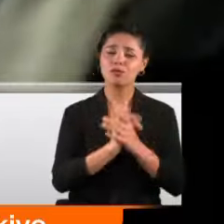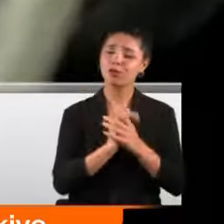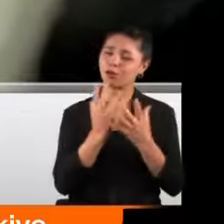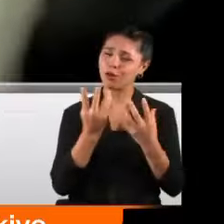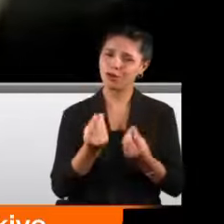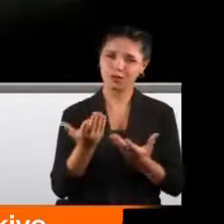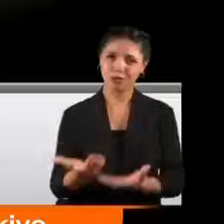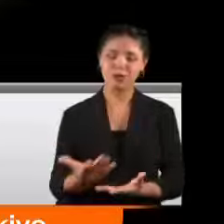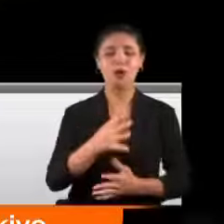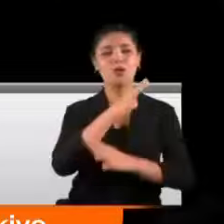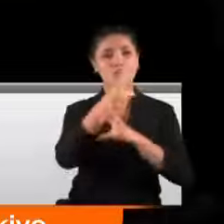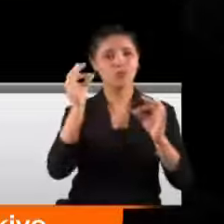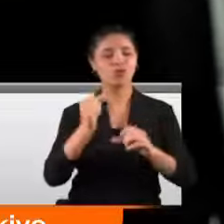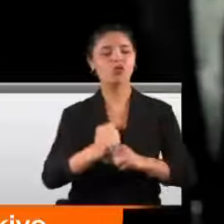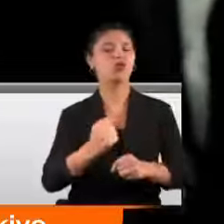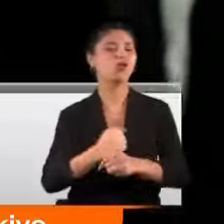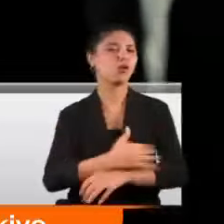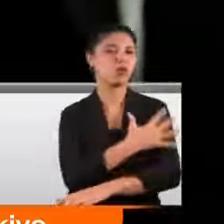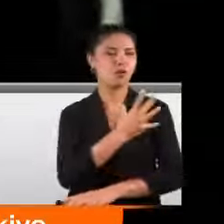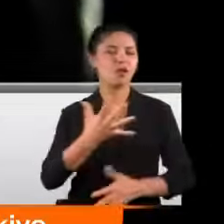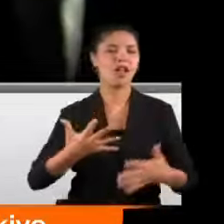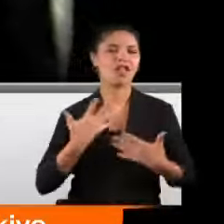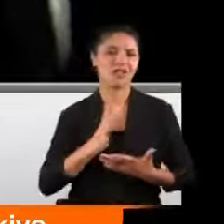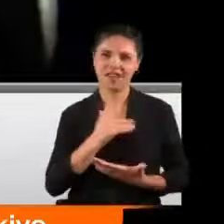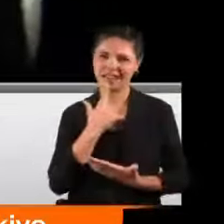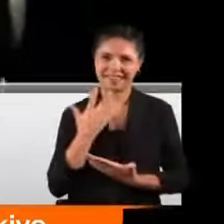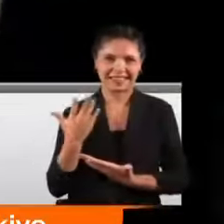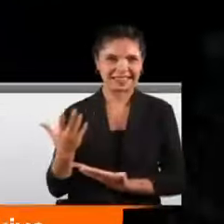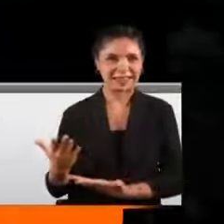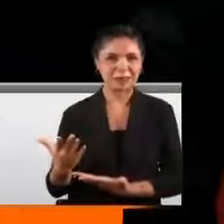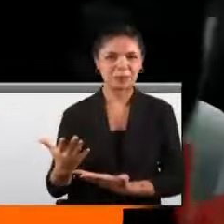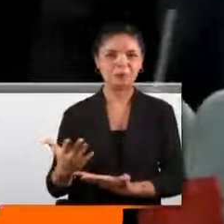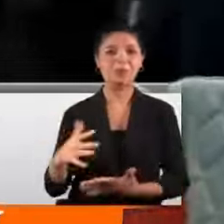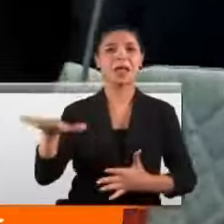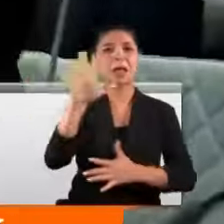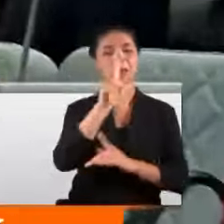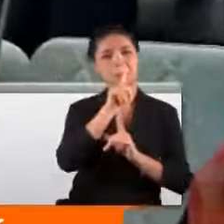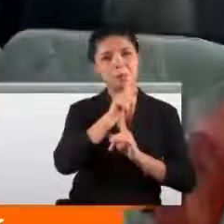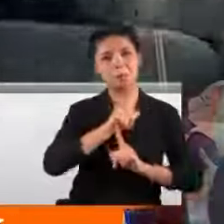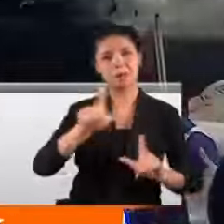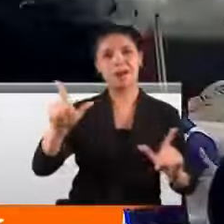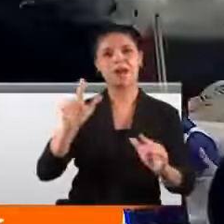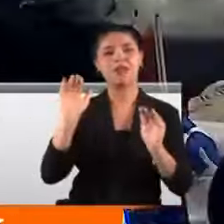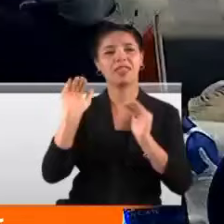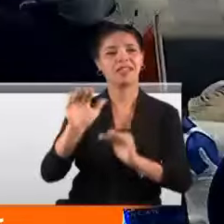olsun. Mutluyuz, gururluyuz, heyecanlıyız diye başladı sözlerine. Tezahüratlarla çıktı kürsüye.